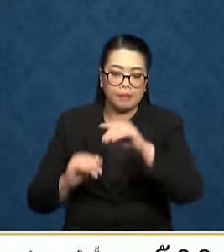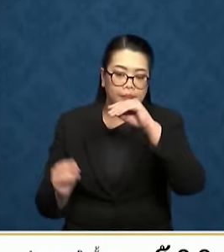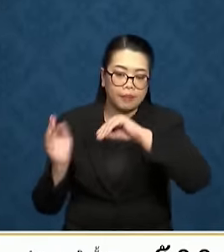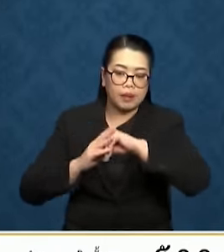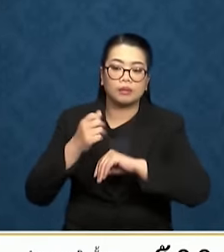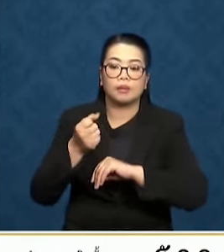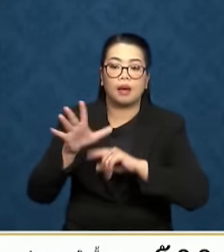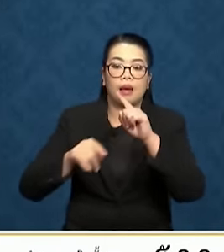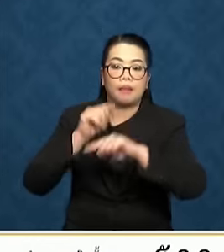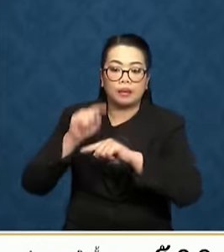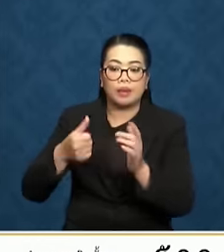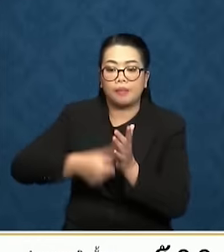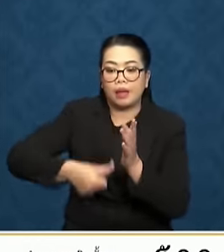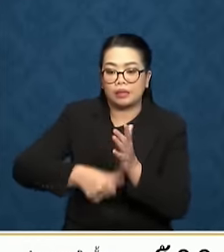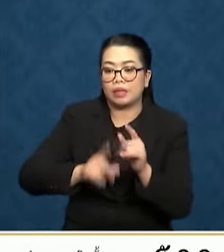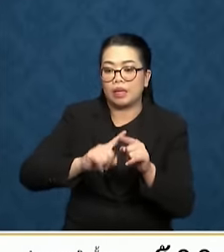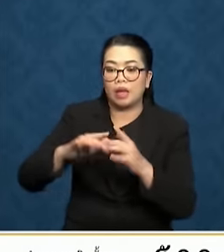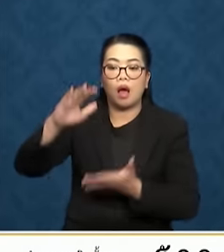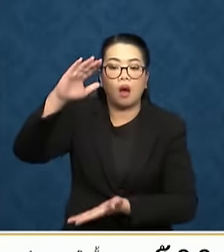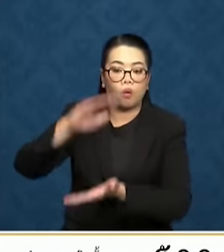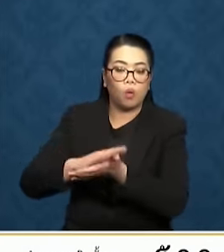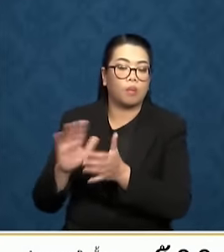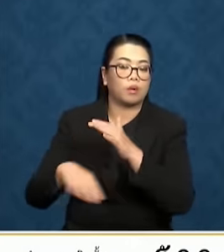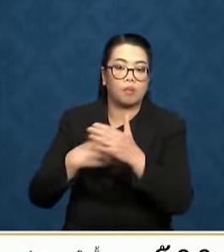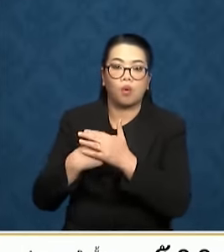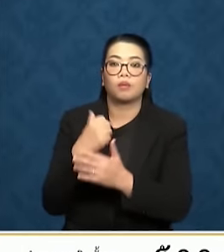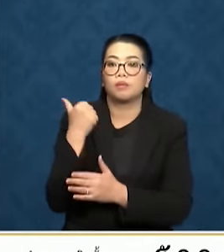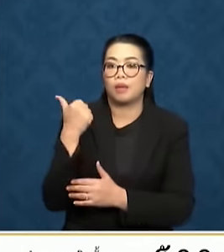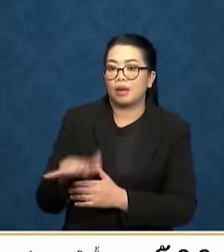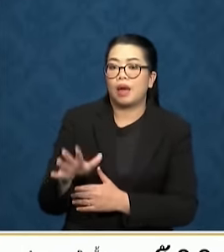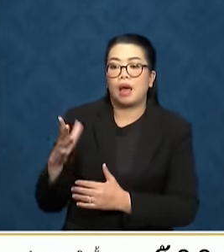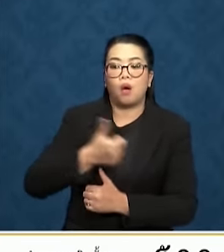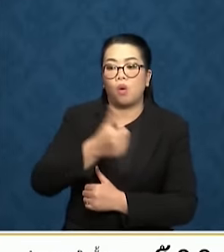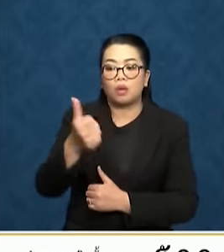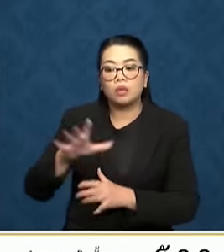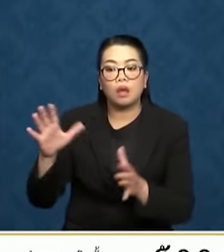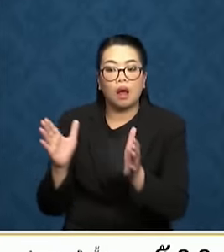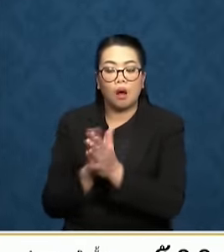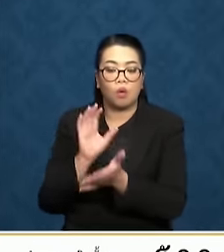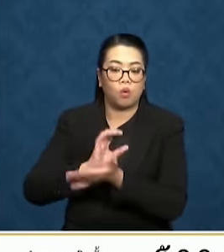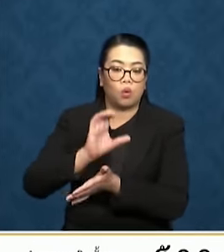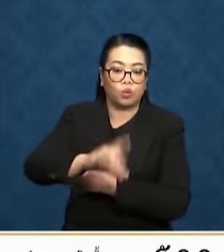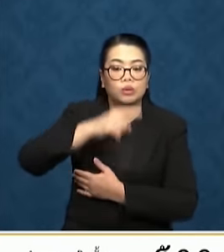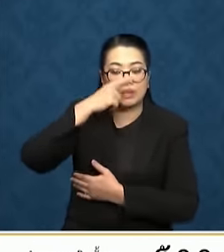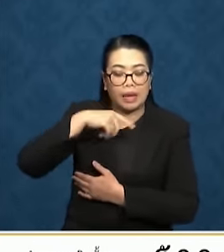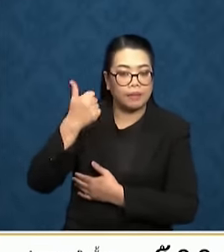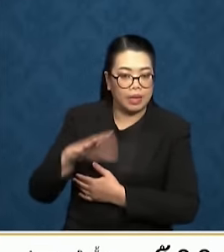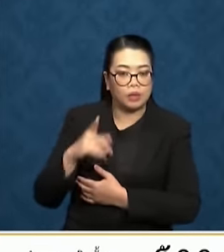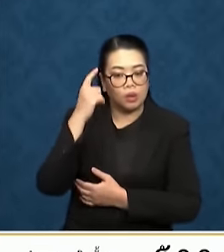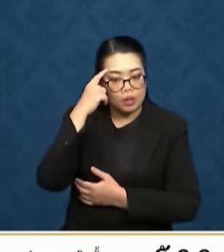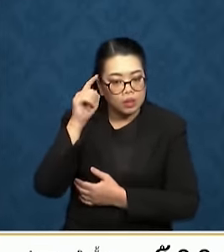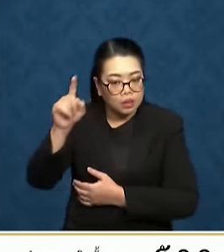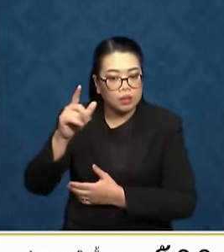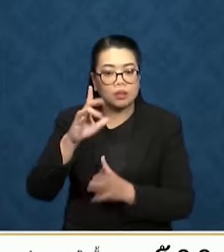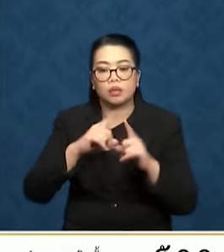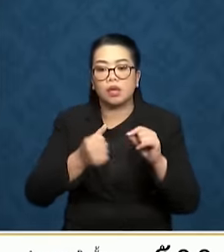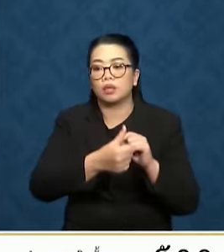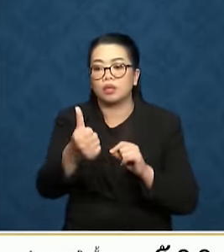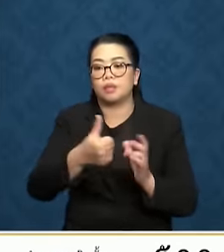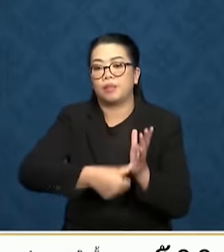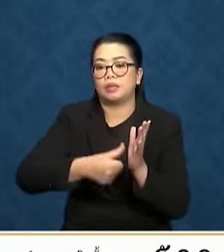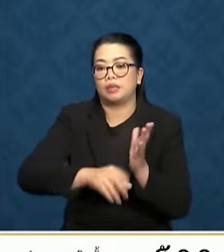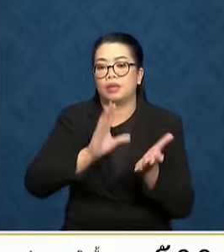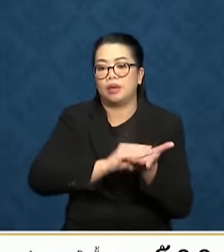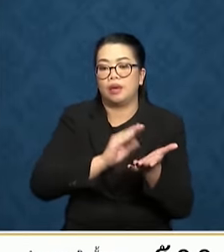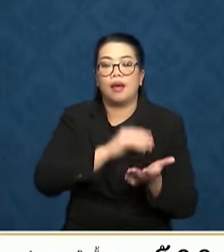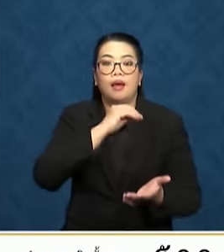สามารถที่จะเอาภาษีอ่าที่จะเป็นสิทธิประโยชน์ในการที่จะให้คนอื่นมาลงทุนในประเทศไทยก็ต้องคิดถึงเรื่องอื่นตรงนี้นี่ก็น่าจะ